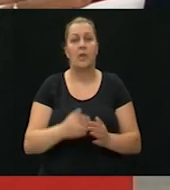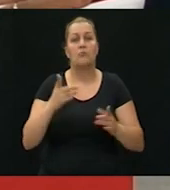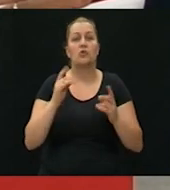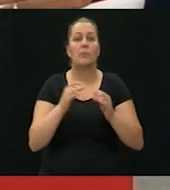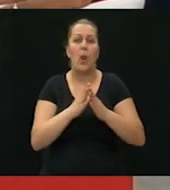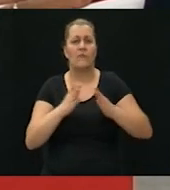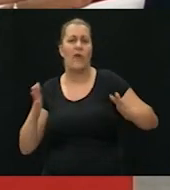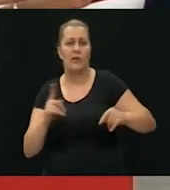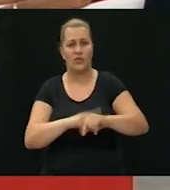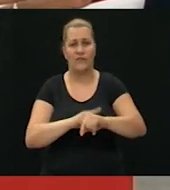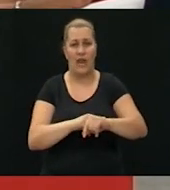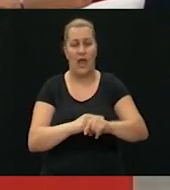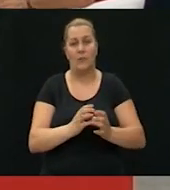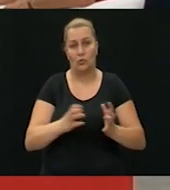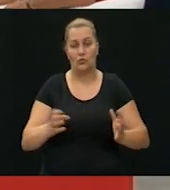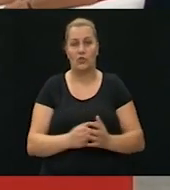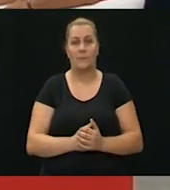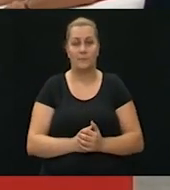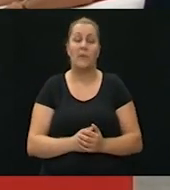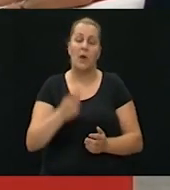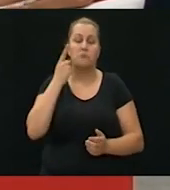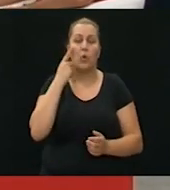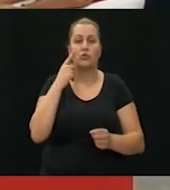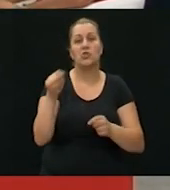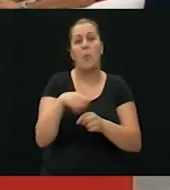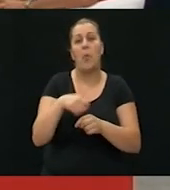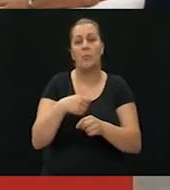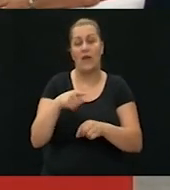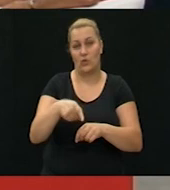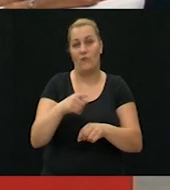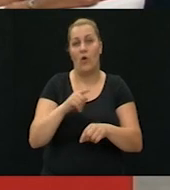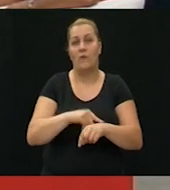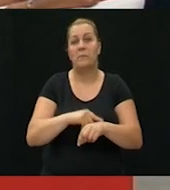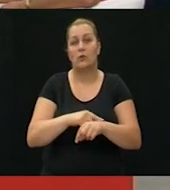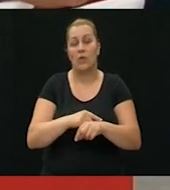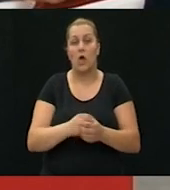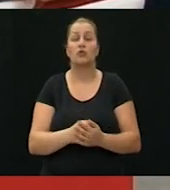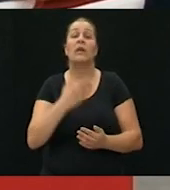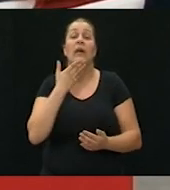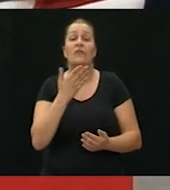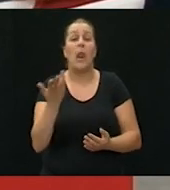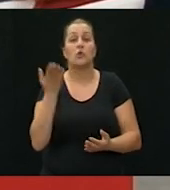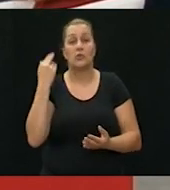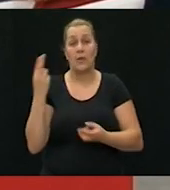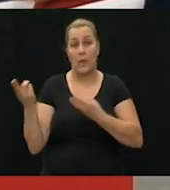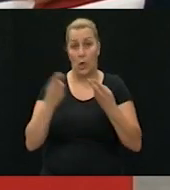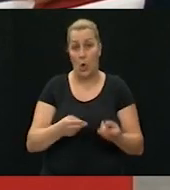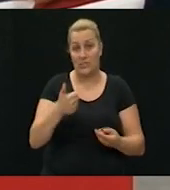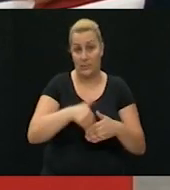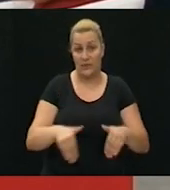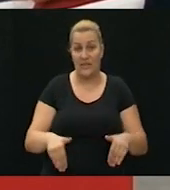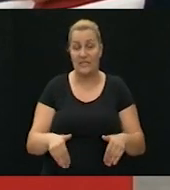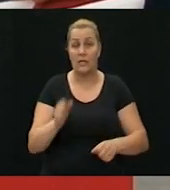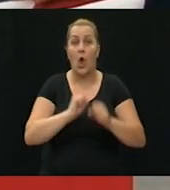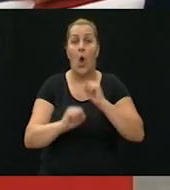veći termin da dobijete. Nastavit ćemo popraviti i ovo u minutažu. Hvala vam lijepo što ste bili gosti prve